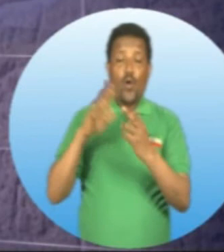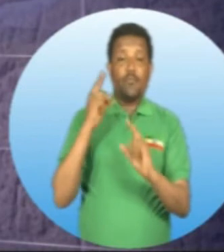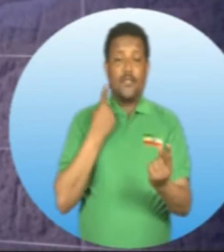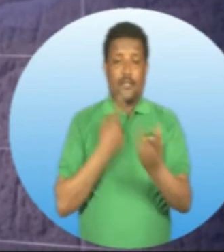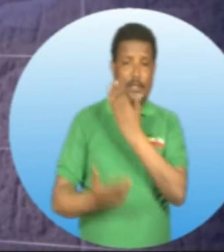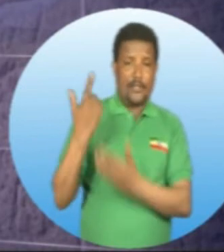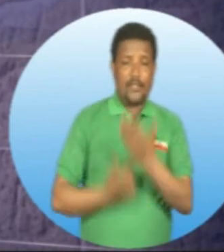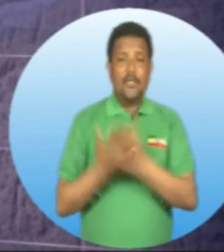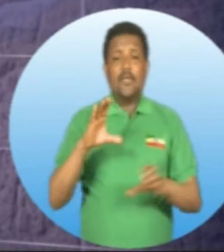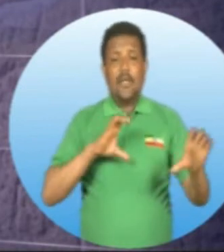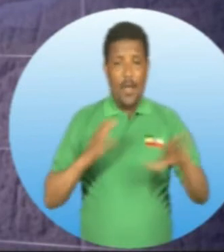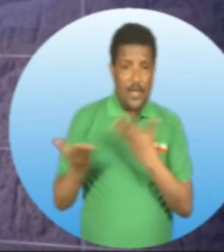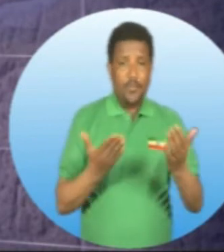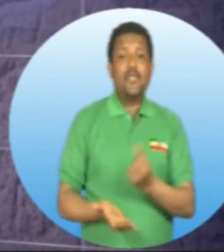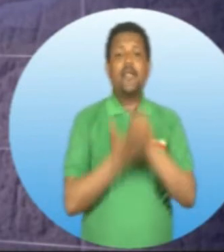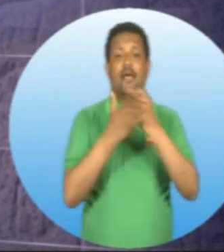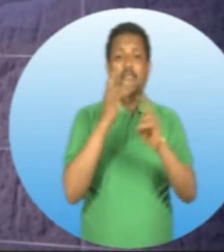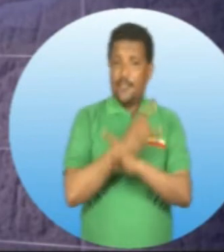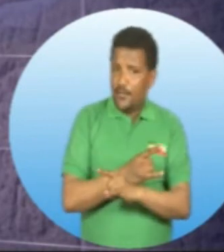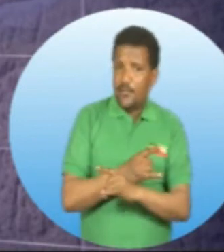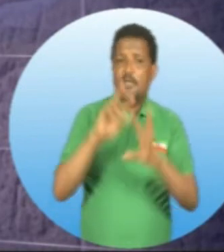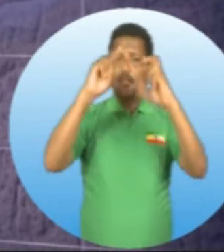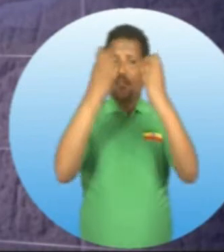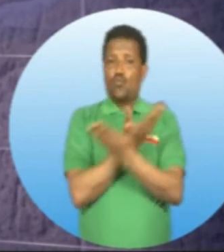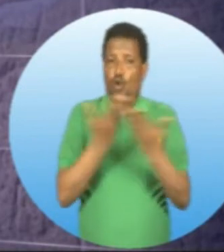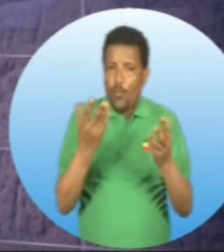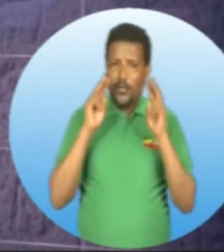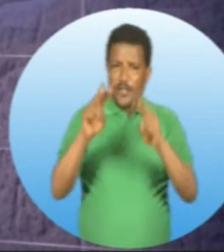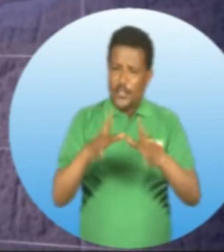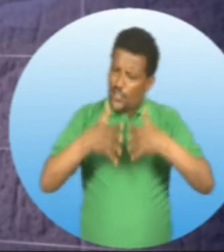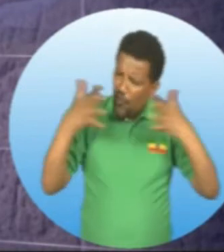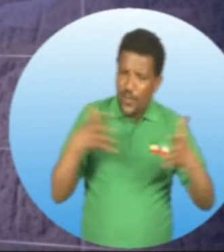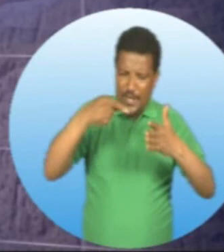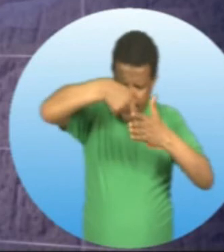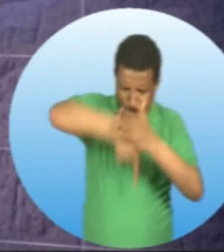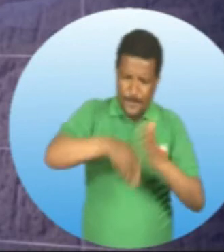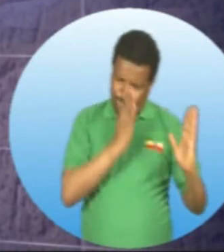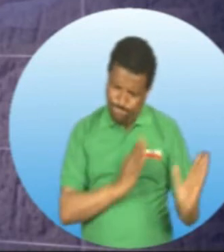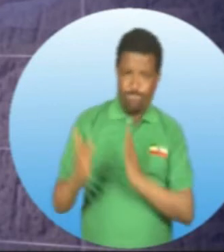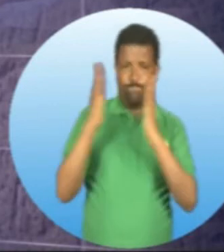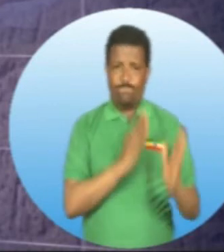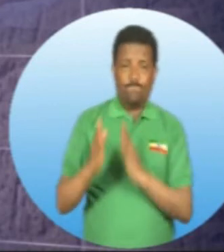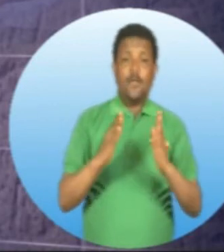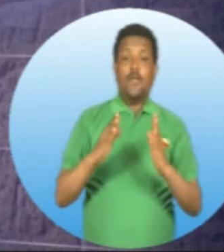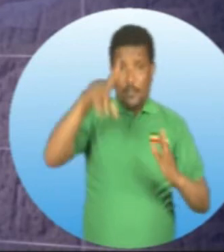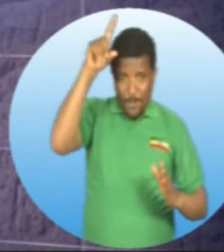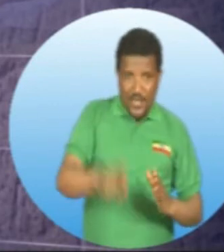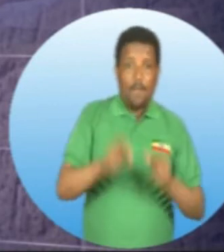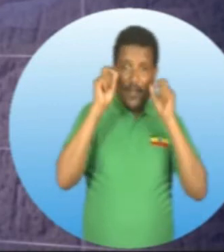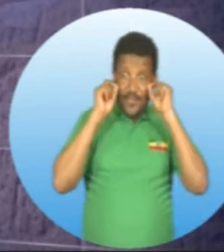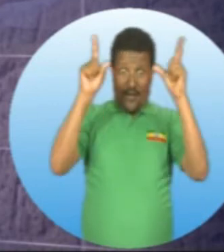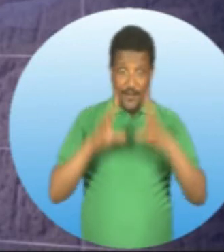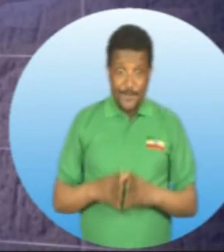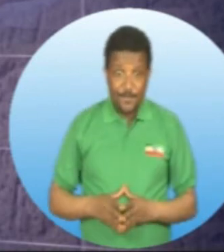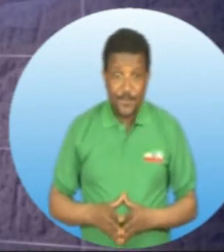ወይም ክርክር ለማቅረብ ይረዳ ዘንድም ረዘ ጉዳዩን በሚመለከት ሰፊና ጥልቅ ዝግጅት ሊደረግ